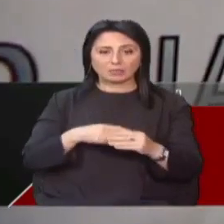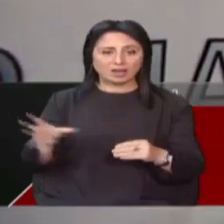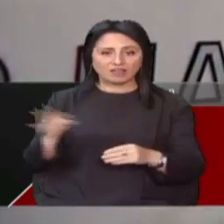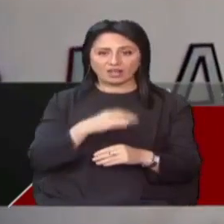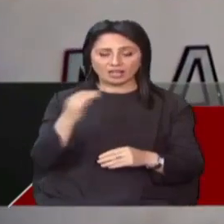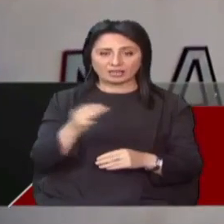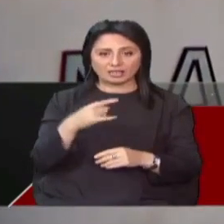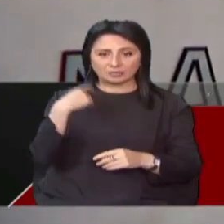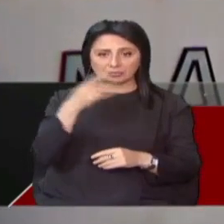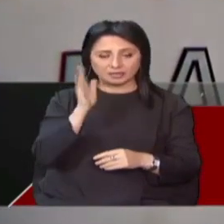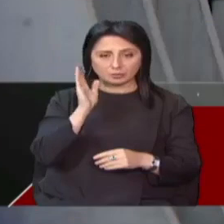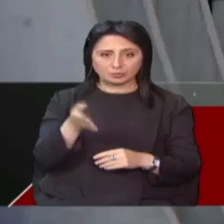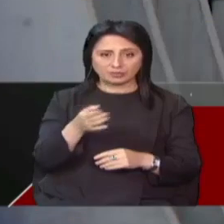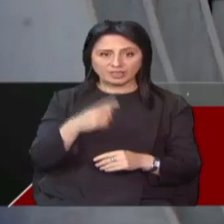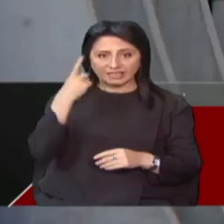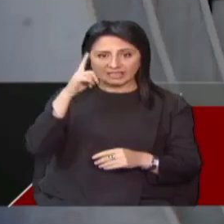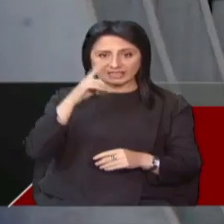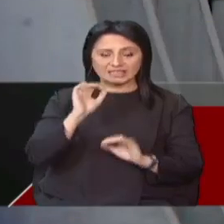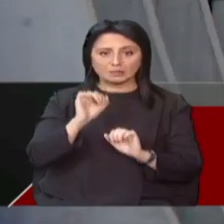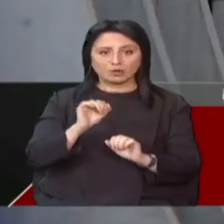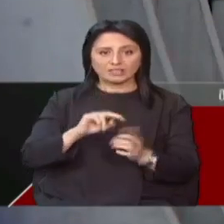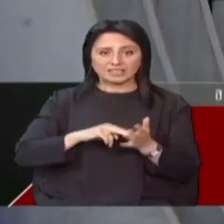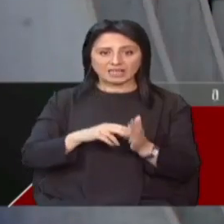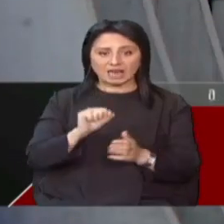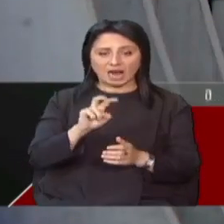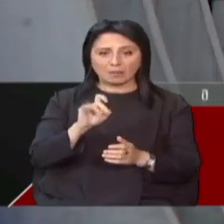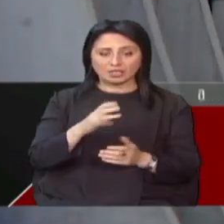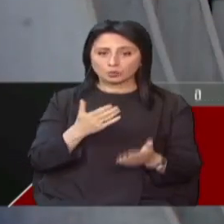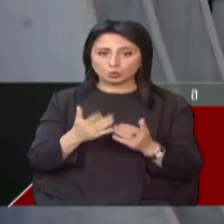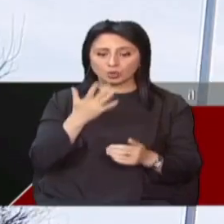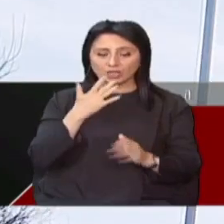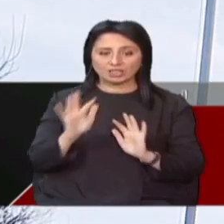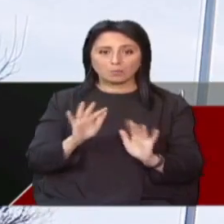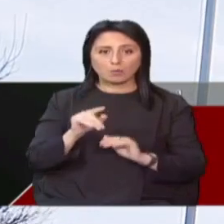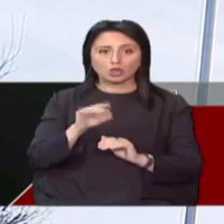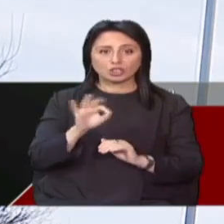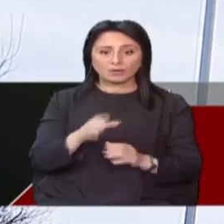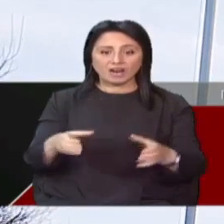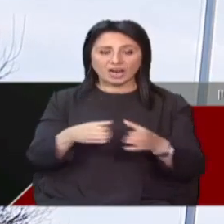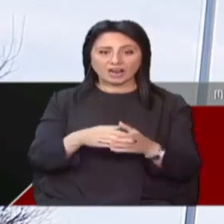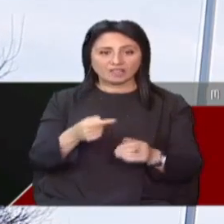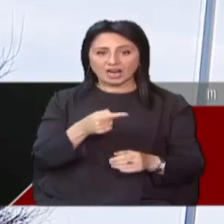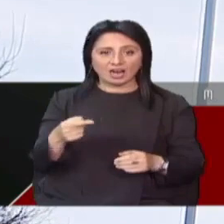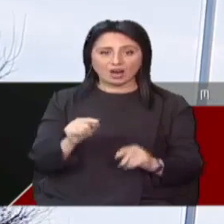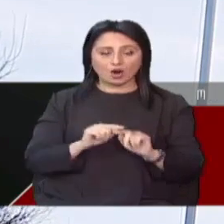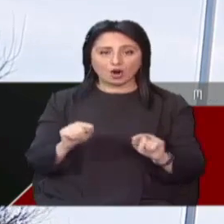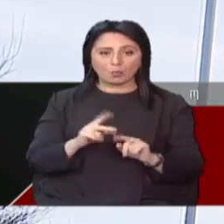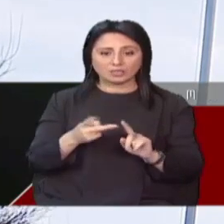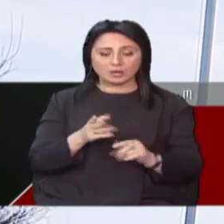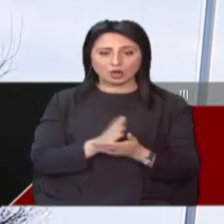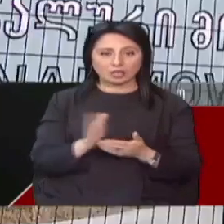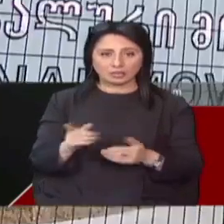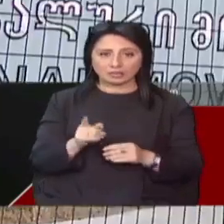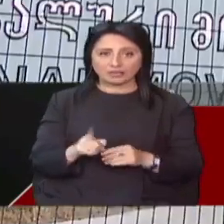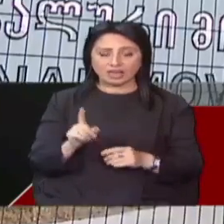ყველა დაინტერესებულ პირთან აპირებენ. ინიციატივის მომხრეა სტრატეგია აღმაშენებელი, თუმცა ნაციონალურ მოძრაობასთან გაერთიანებას გამორიცხავს ოპოზიციის მეორე